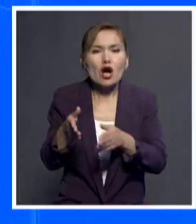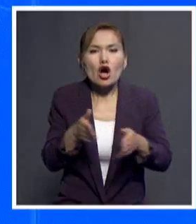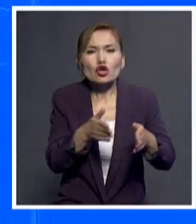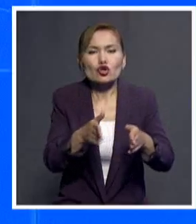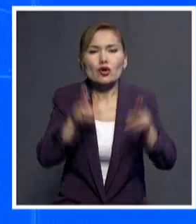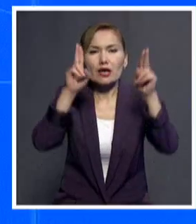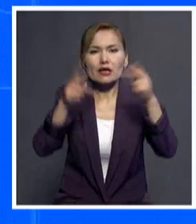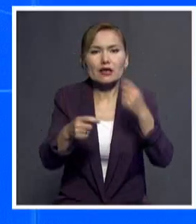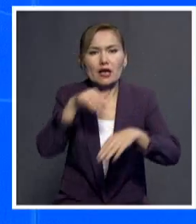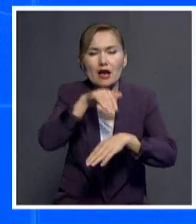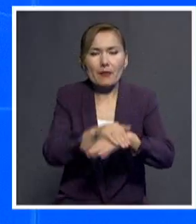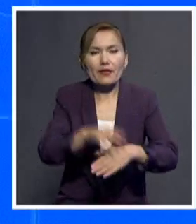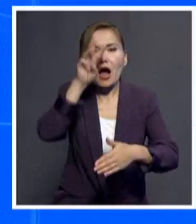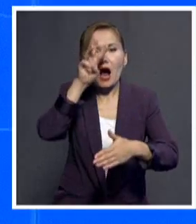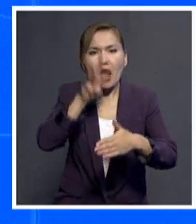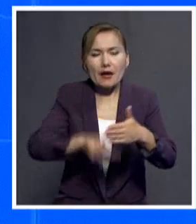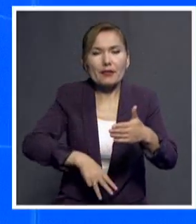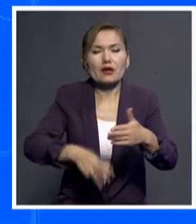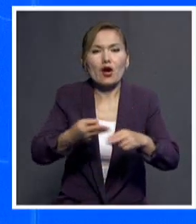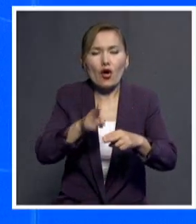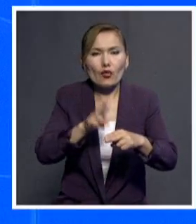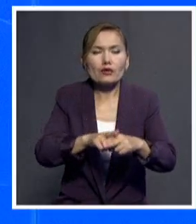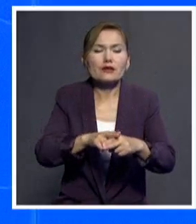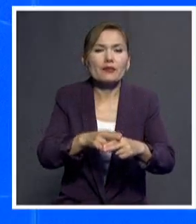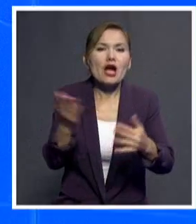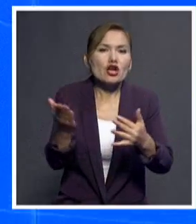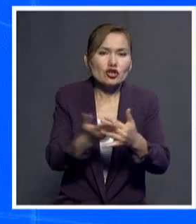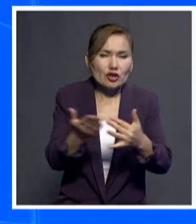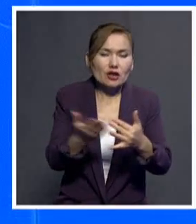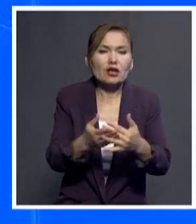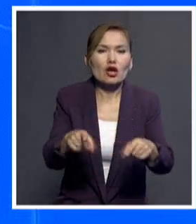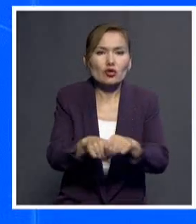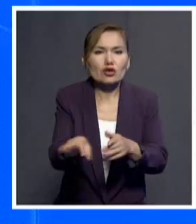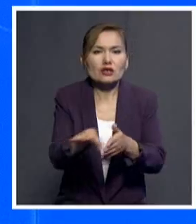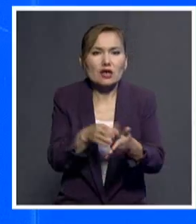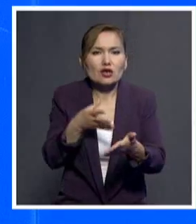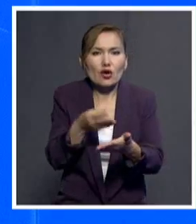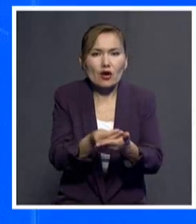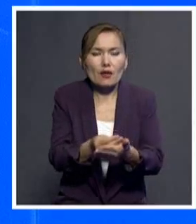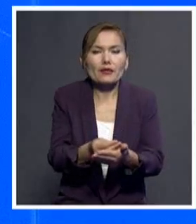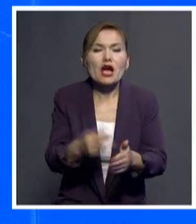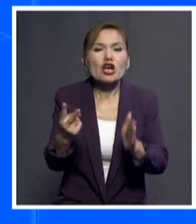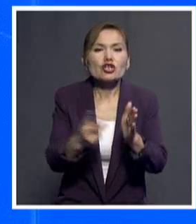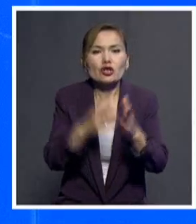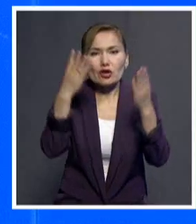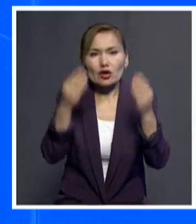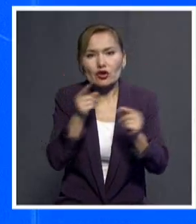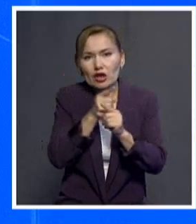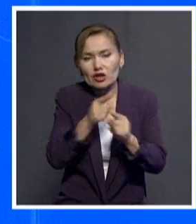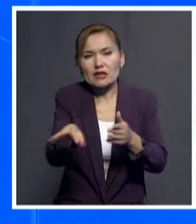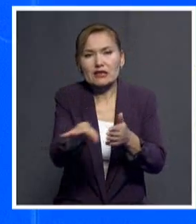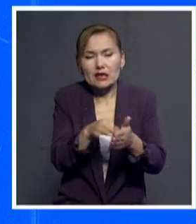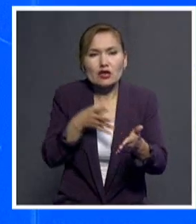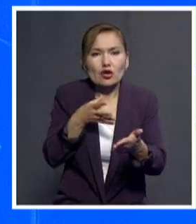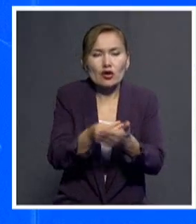ережесін бұзу дерегіне салынған айыппұлды енді жеңілдікпен төлеуге болады. Ескерту алған сәттен бастап 7 күннің ішінде төленсе қарыздың 50%